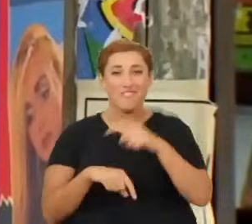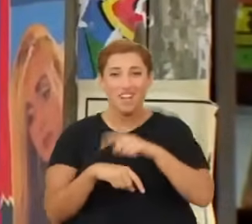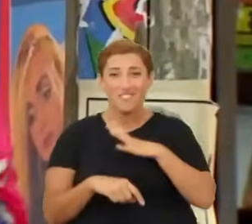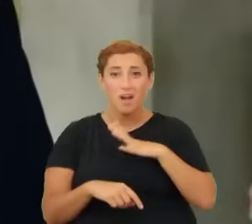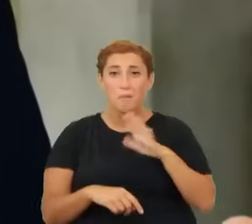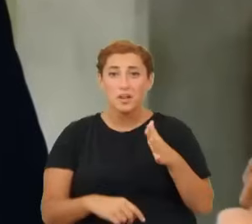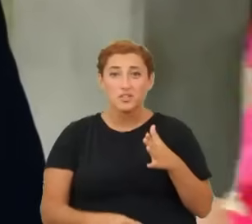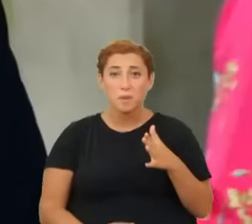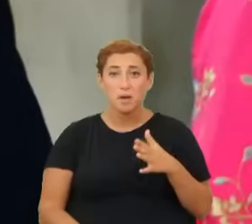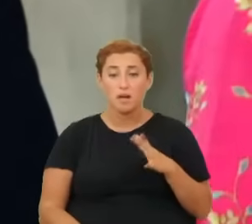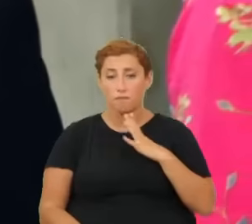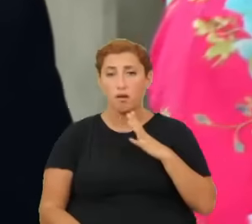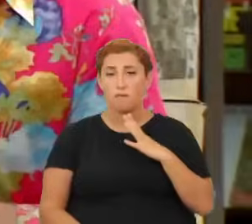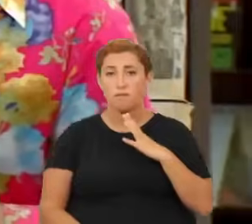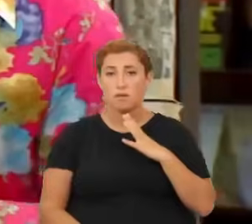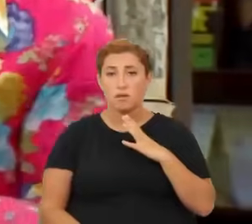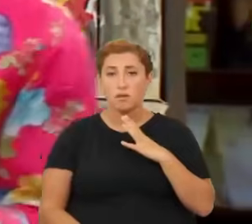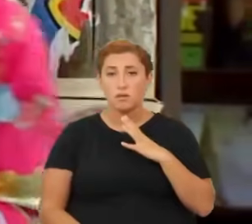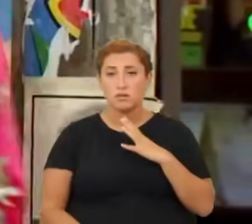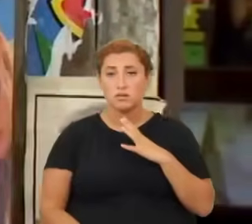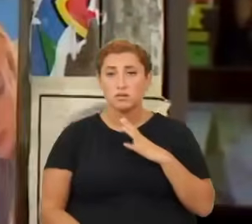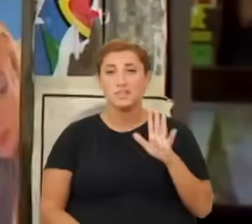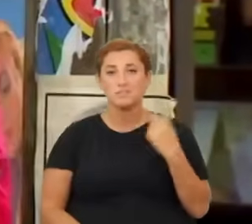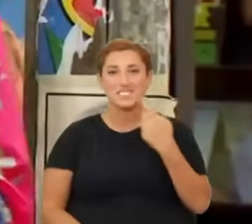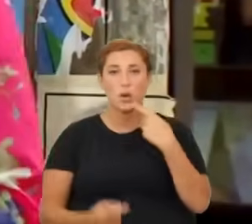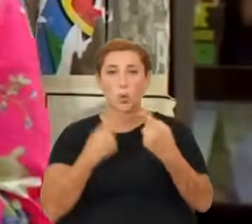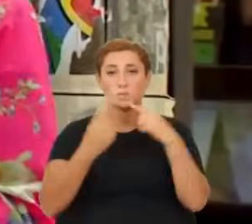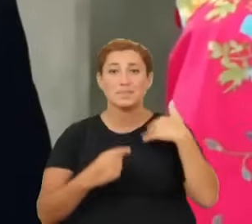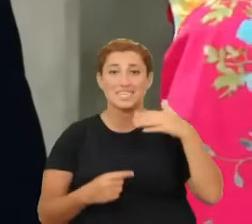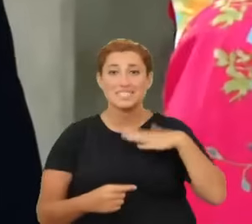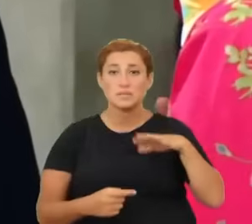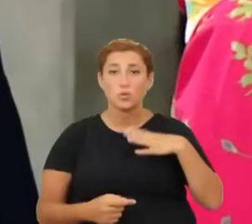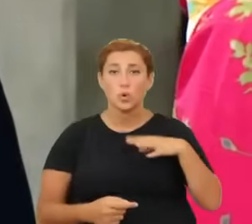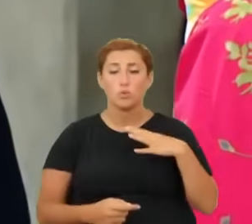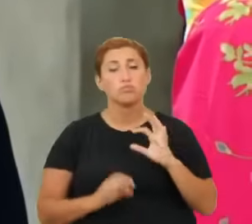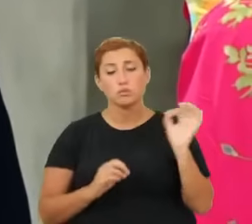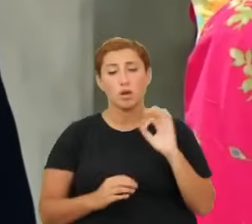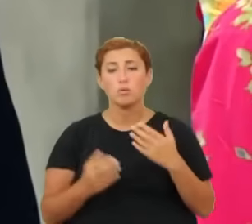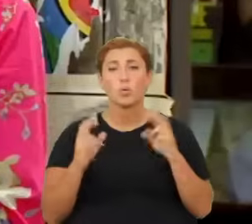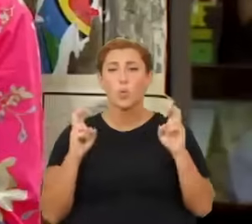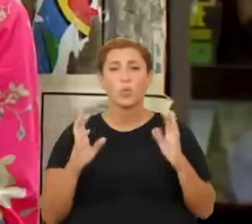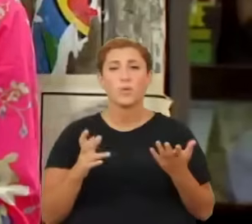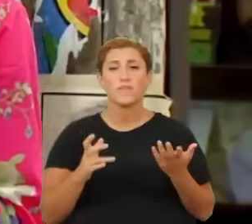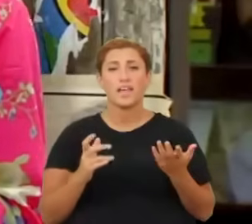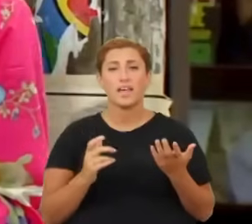vaktiniz var mı acaba? Var, var. Bir şey konuşmak istiyorum da. Tabii ya, konu ne?